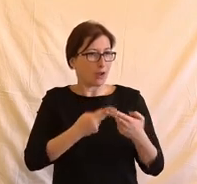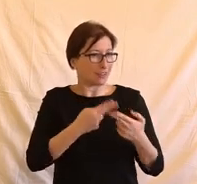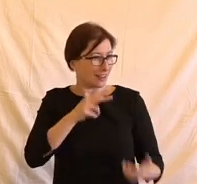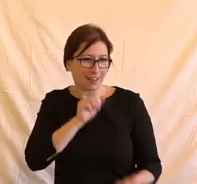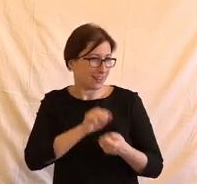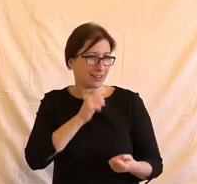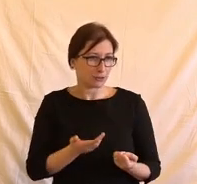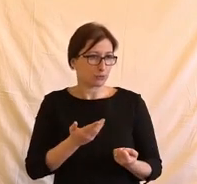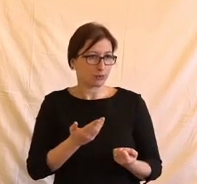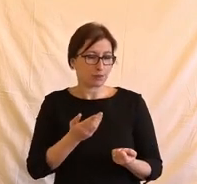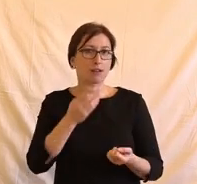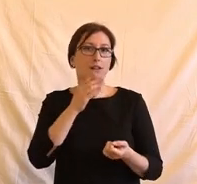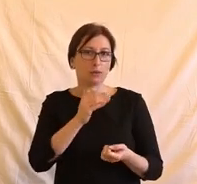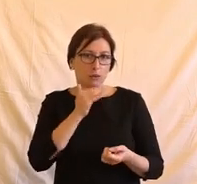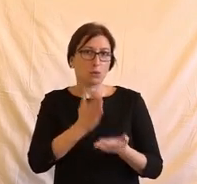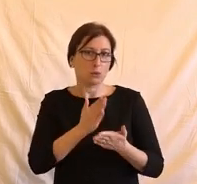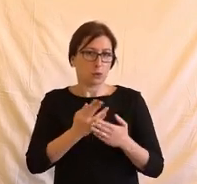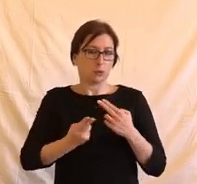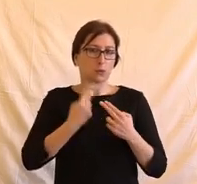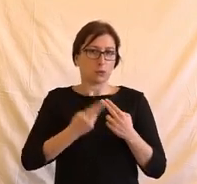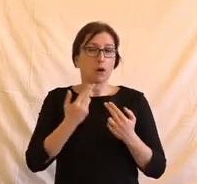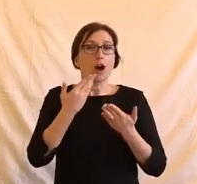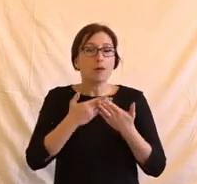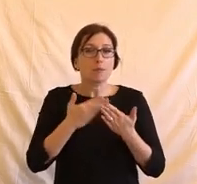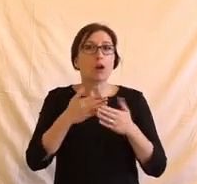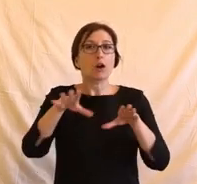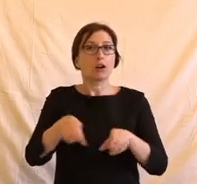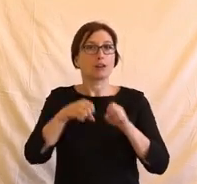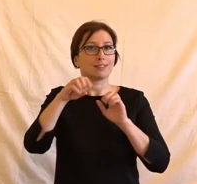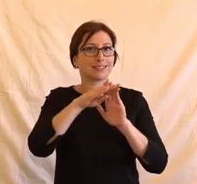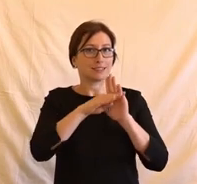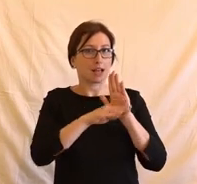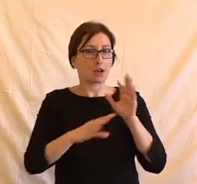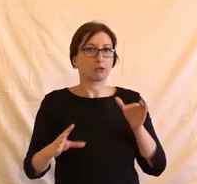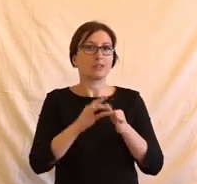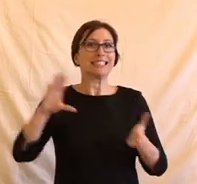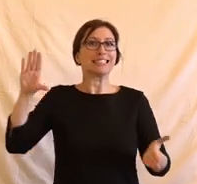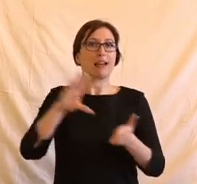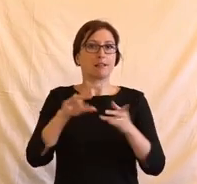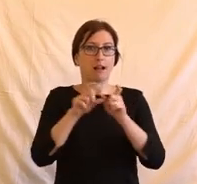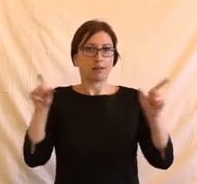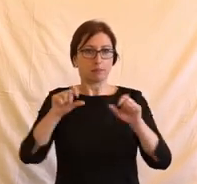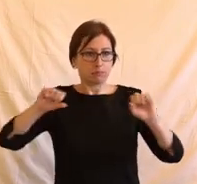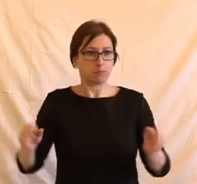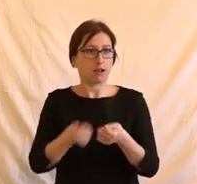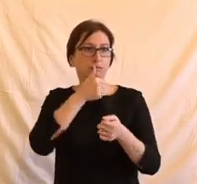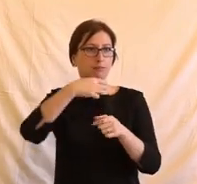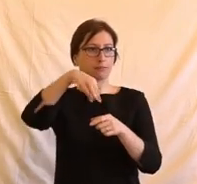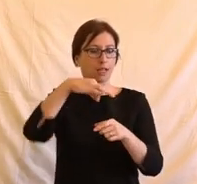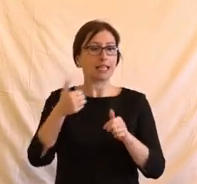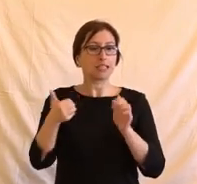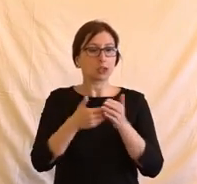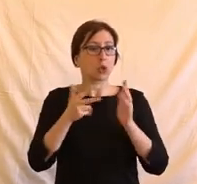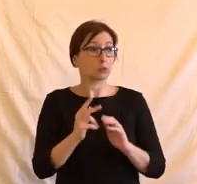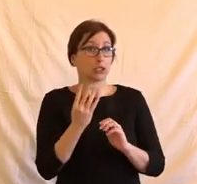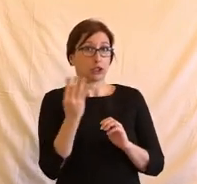teoreticky představují, opravdu se rovná. Proto byl přijat zákon o centrální bance v roce